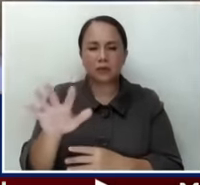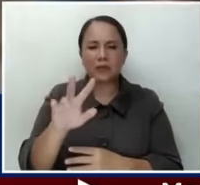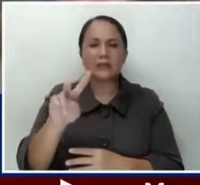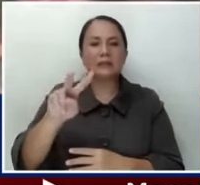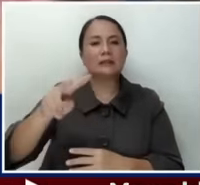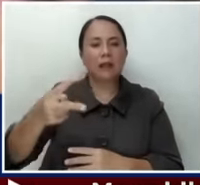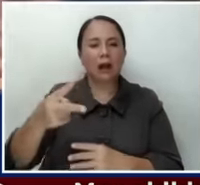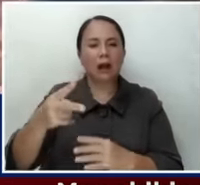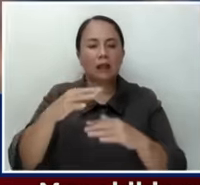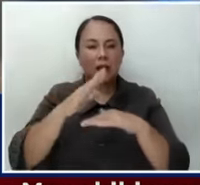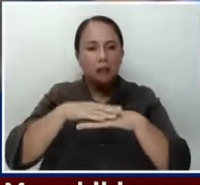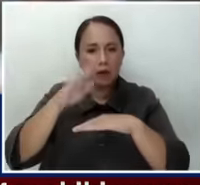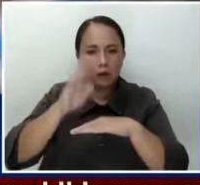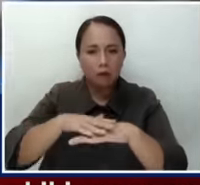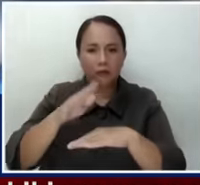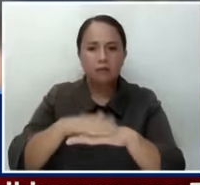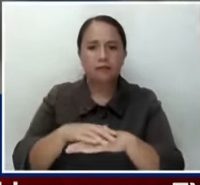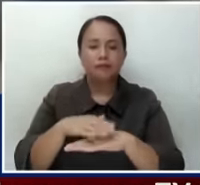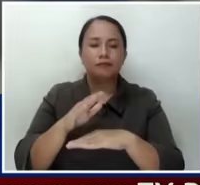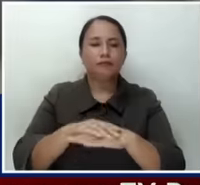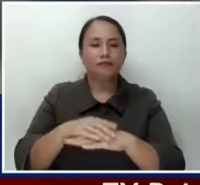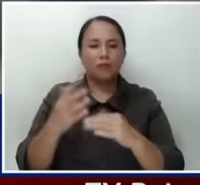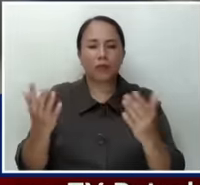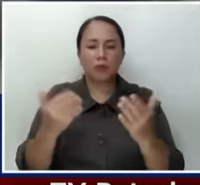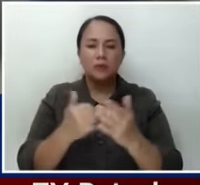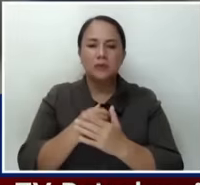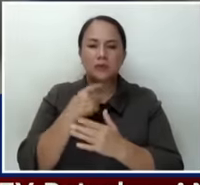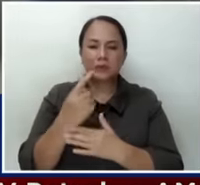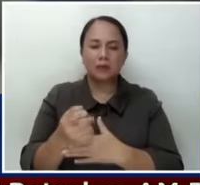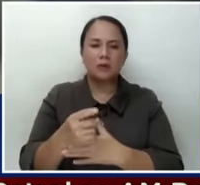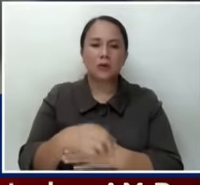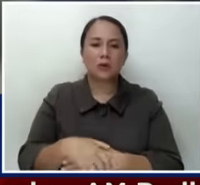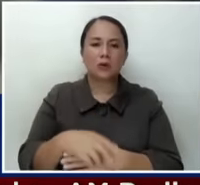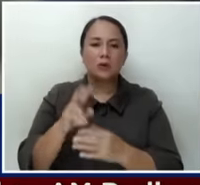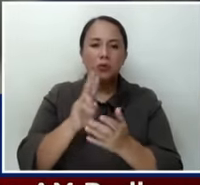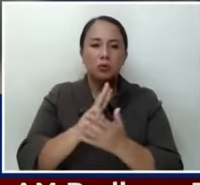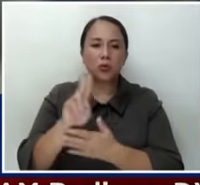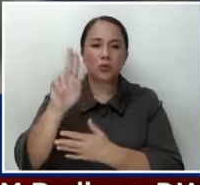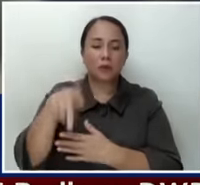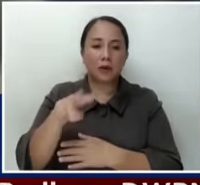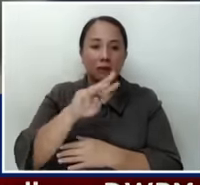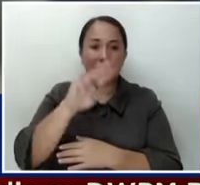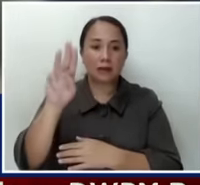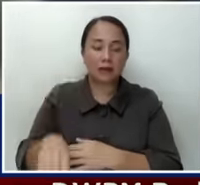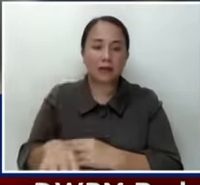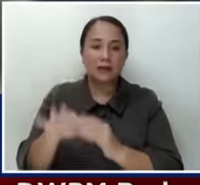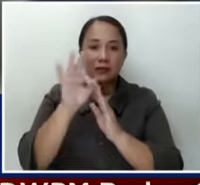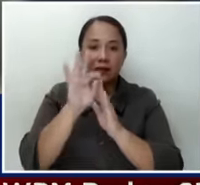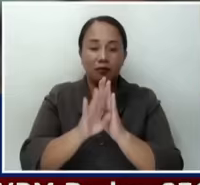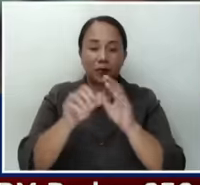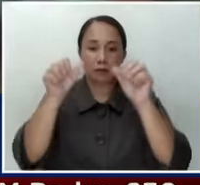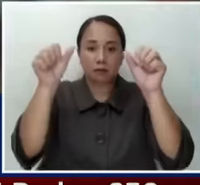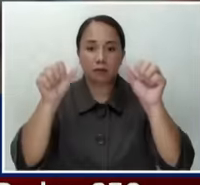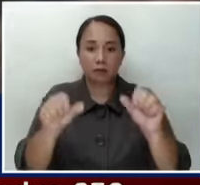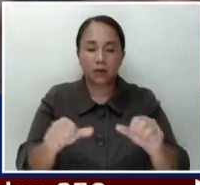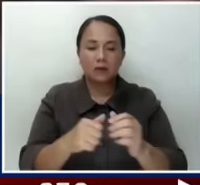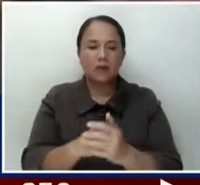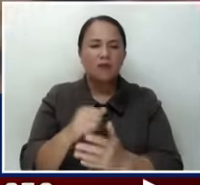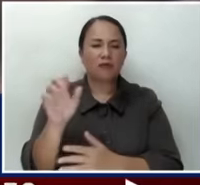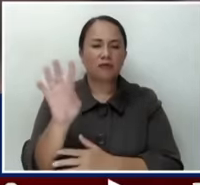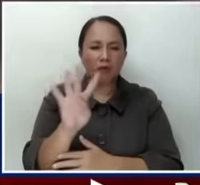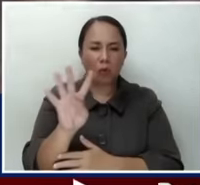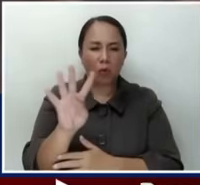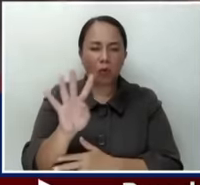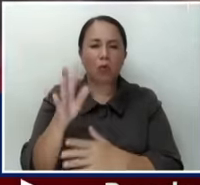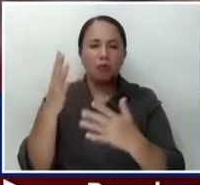alarm itong sunog. At ayon naman sa University of the Philippines Manila sa kanilang Facebook post, ay 4 o'clock ay